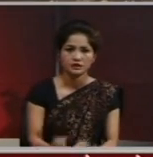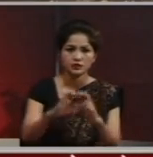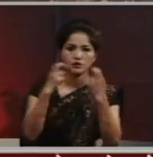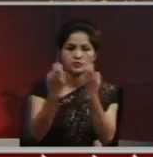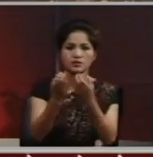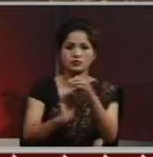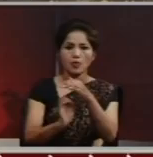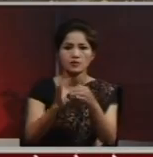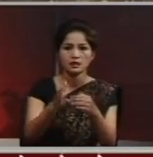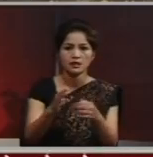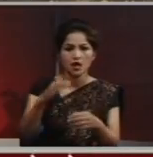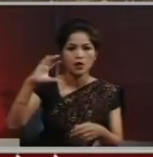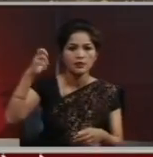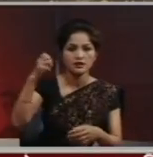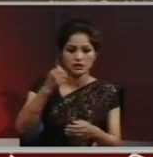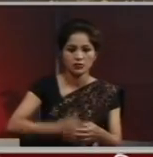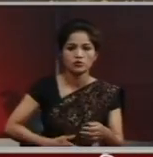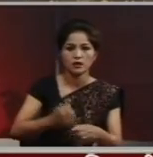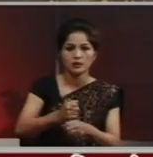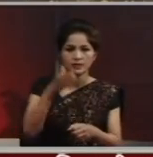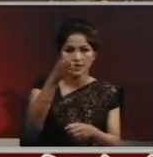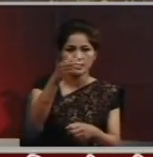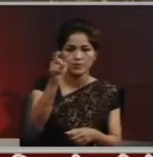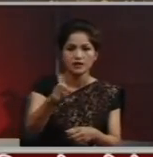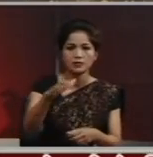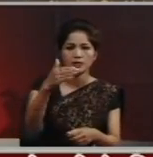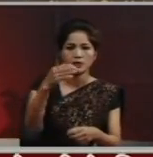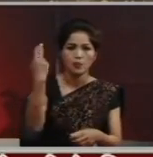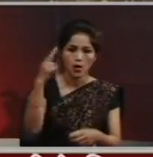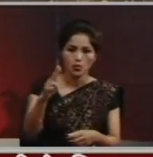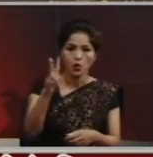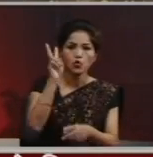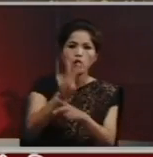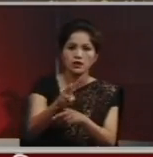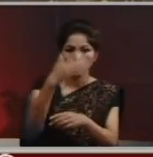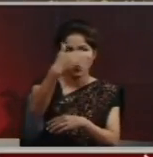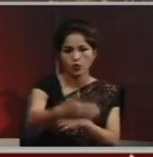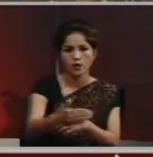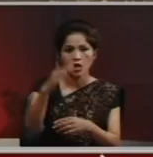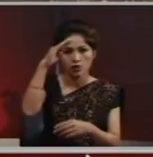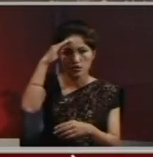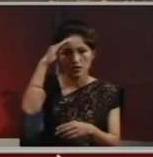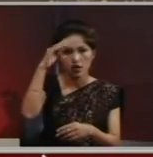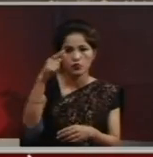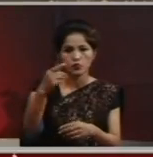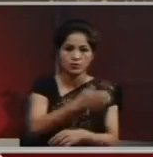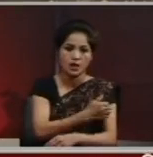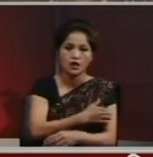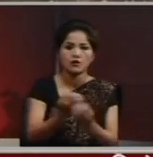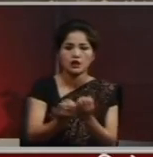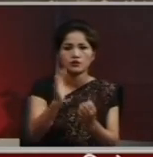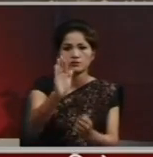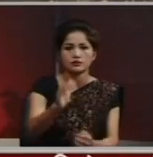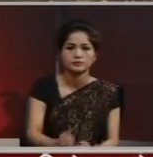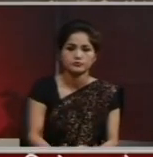संसदीय समितिले वैदेशिक रोजगारीमा जाने व्यक्तिमाथि भइरहेको ठगी रोक्न सरकारको ध्यानाकर्षण गराएको